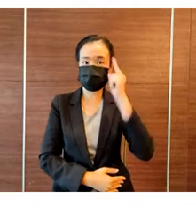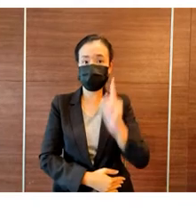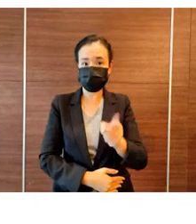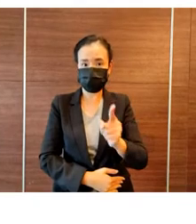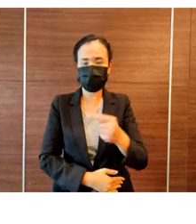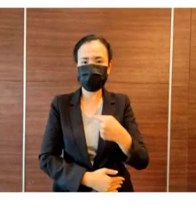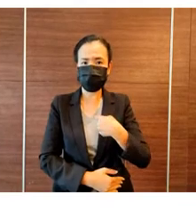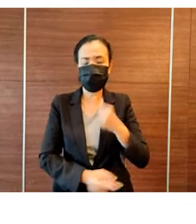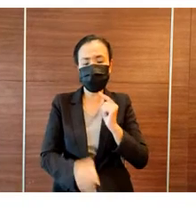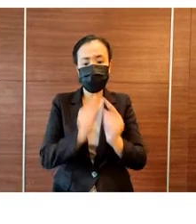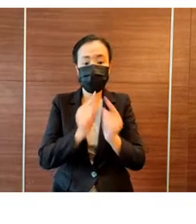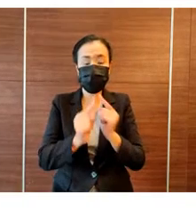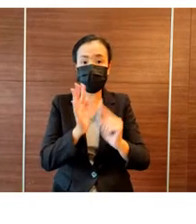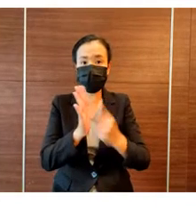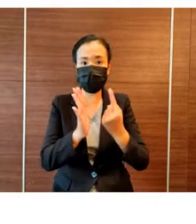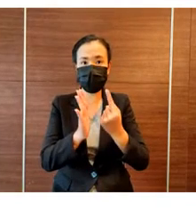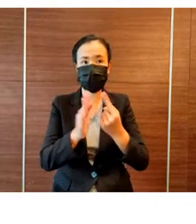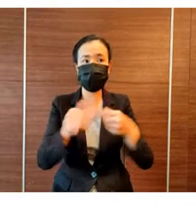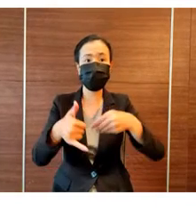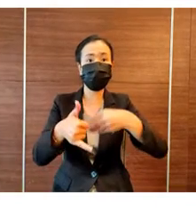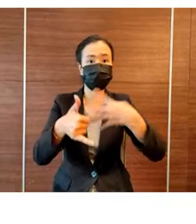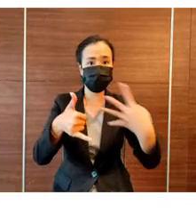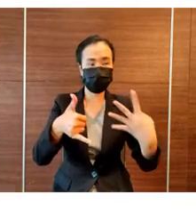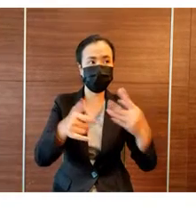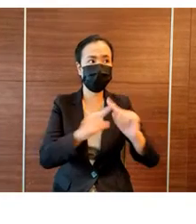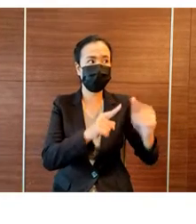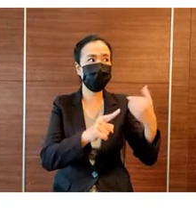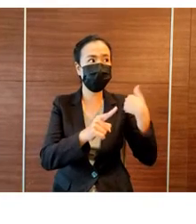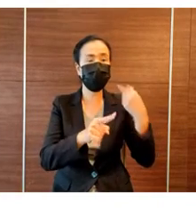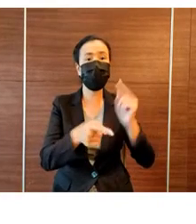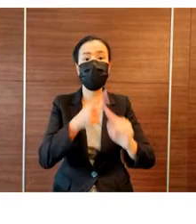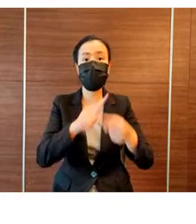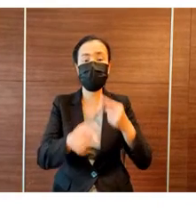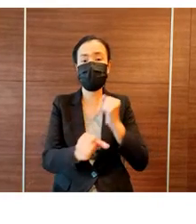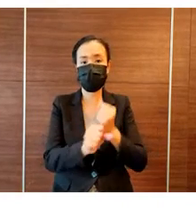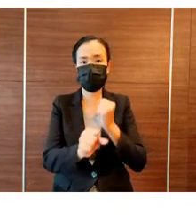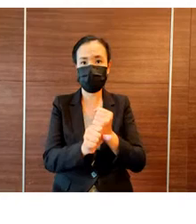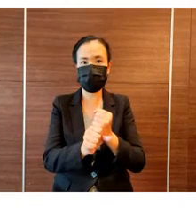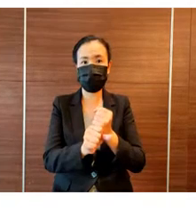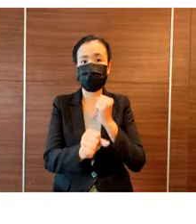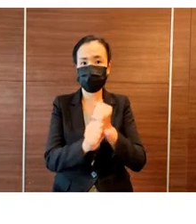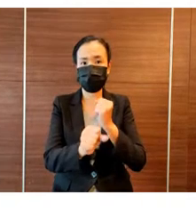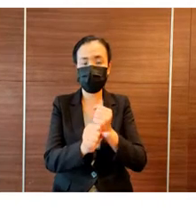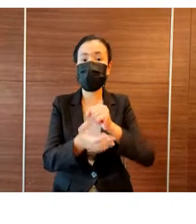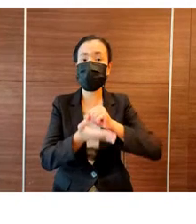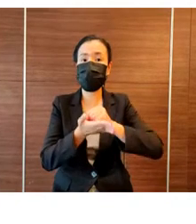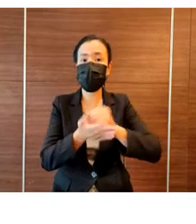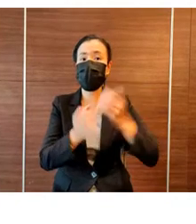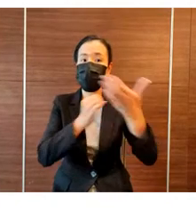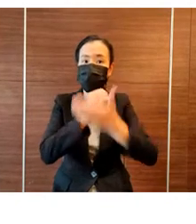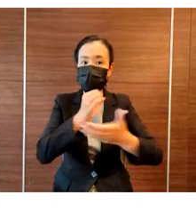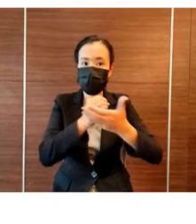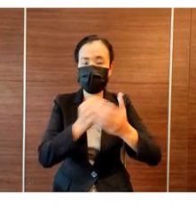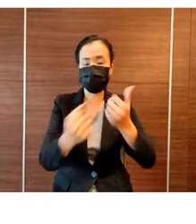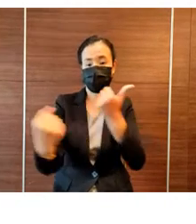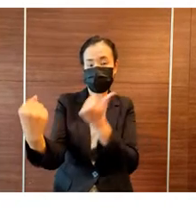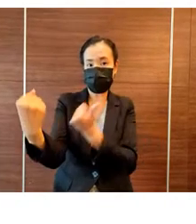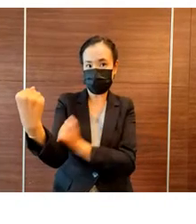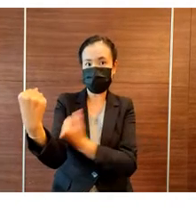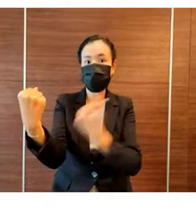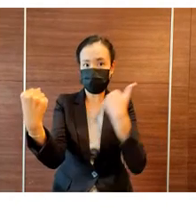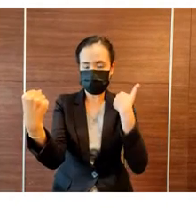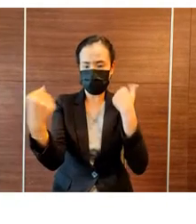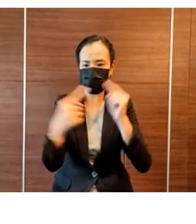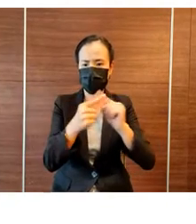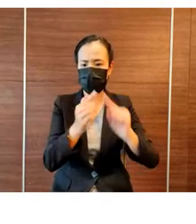เราเริ่มพูดคุยถึงความหลากหลายทางเพศในกลุ่มเพื่อนๆเราที่เป็นทำงานทางด้านพีวิดนะง่ายๆคือใช้สารเสพติดชนิดฉีดเนี่ยซึ่งเขา